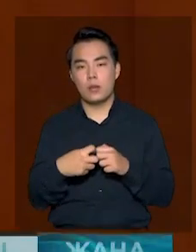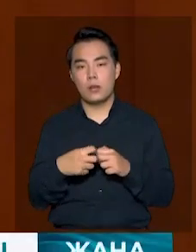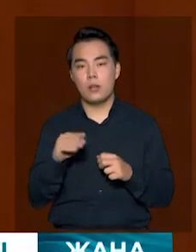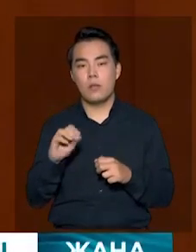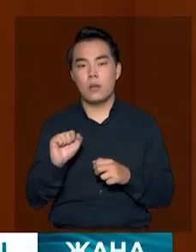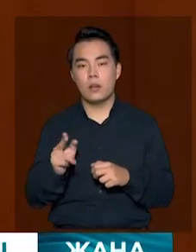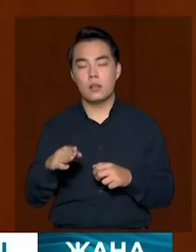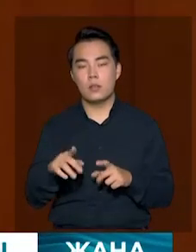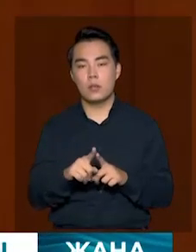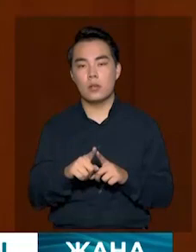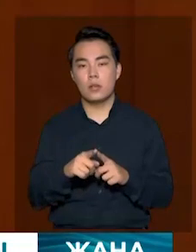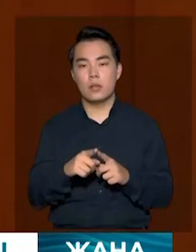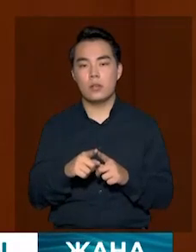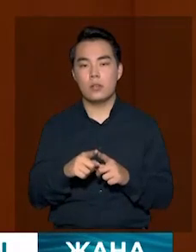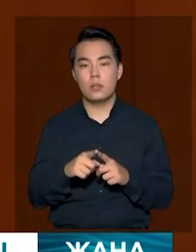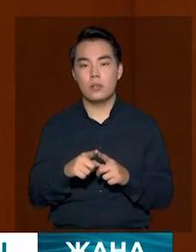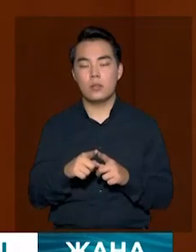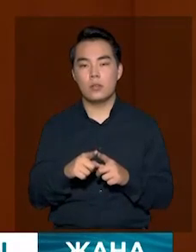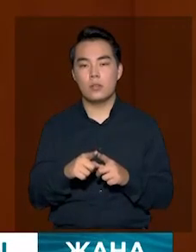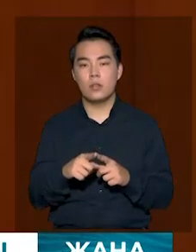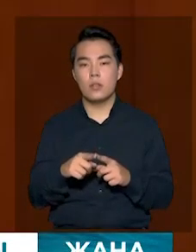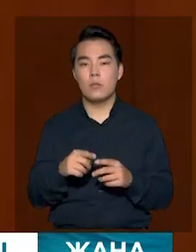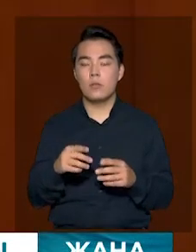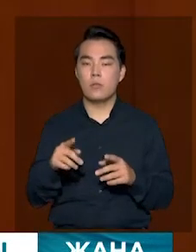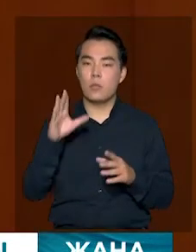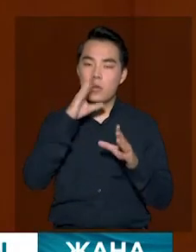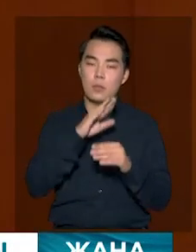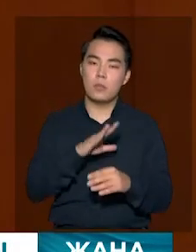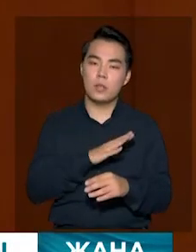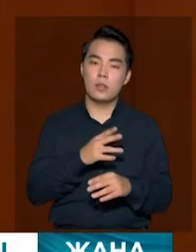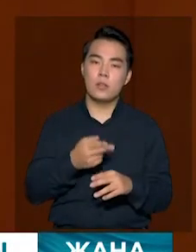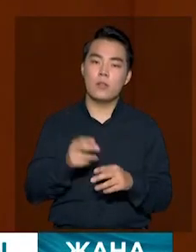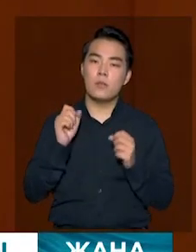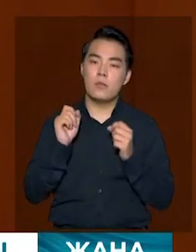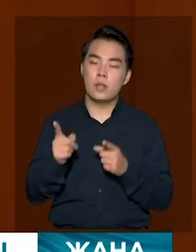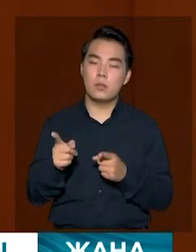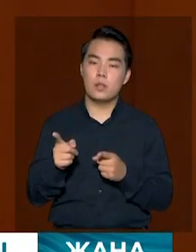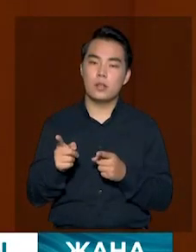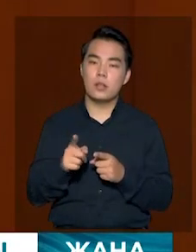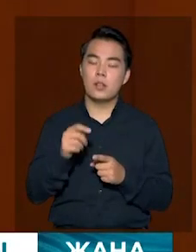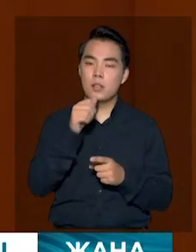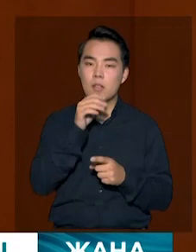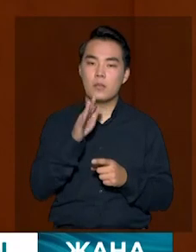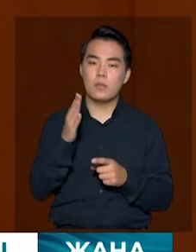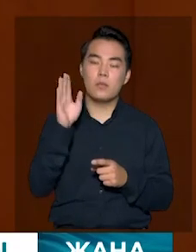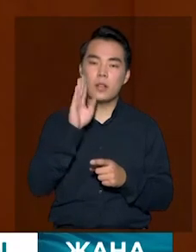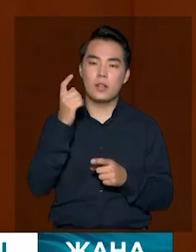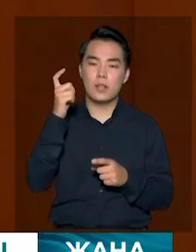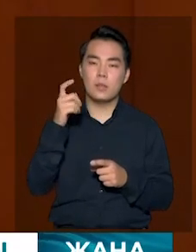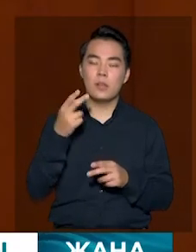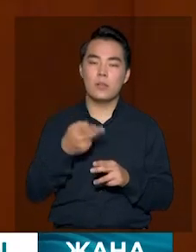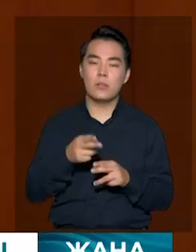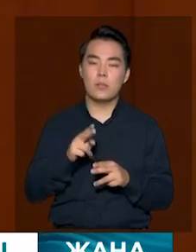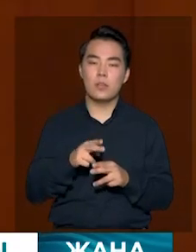факт, одно из предположений, что возможно, может быть, был выброс сероводорода. Тюлени, вы